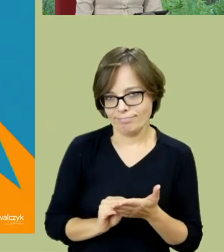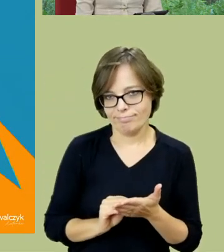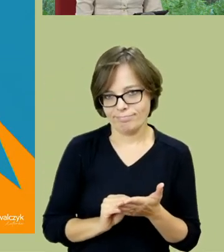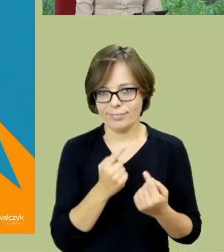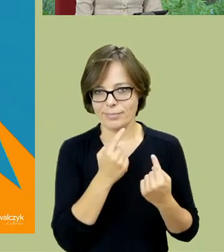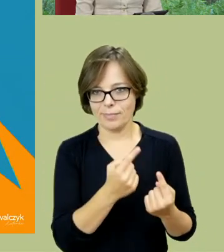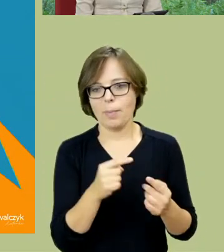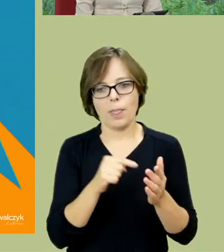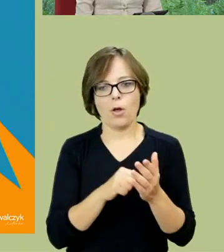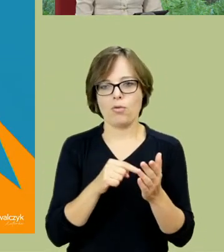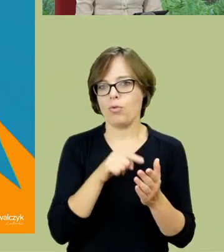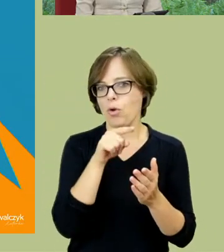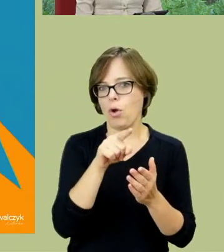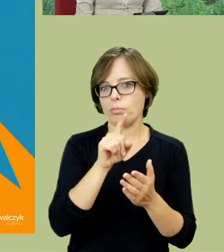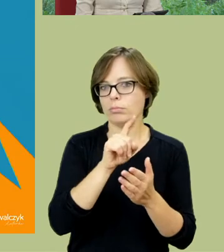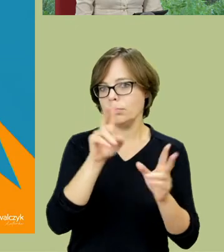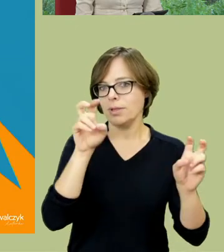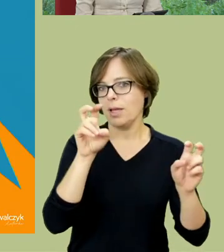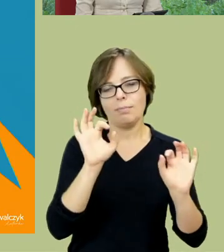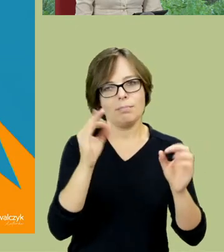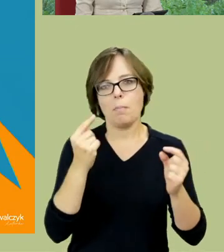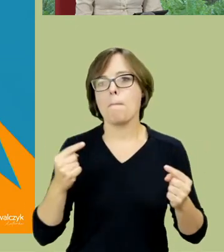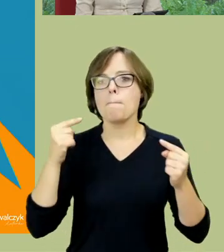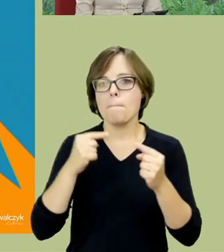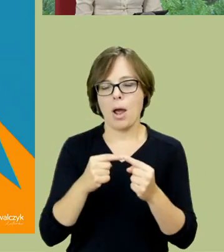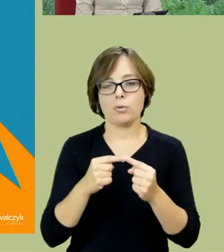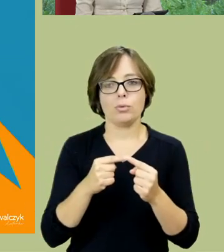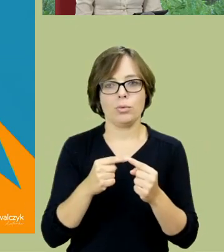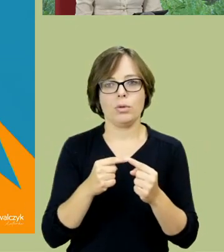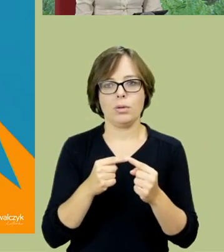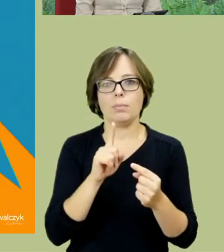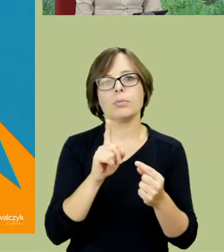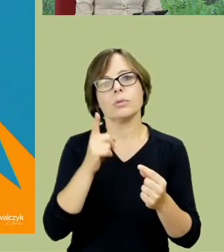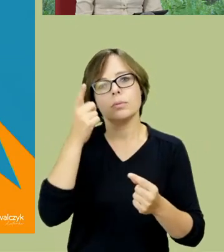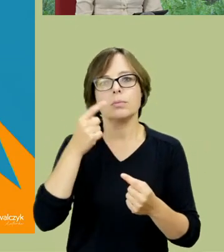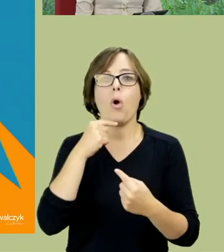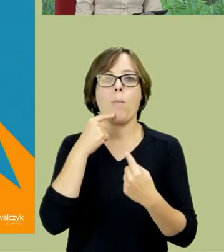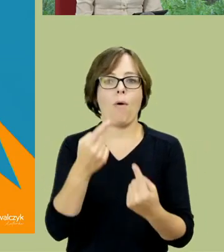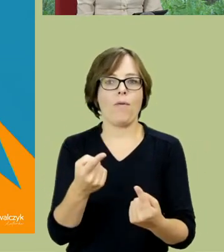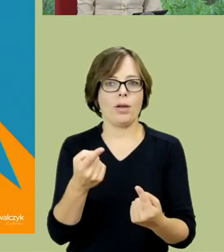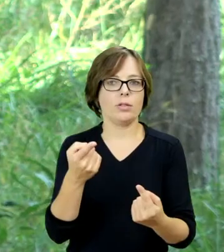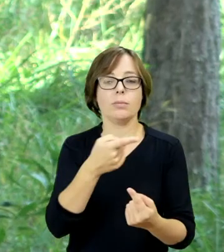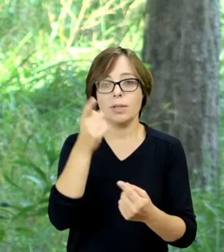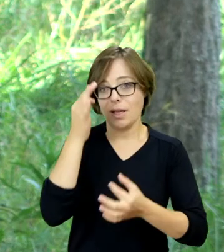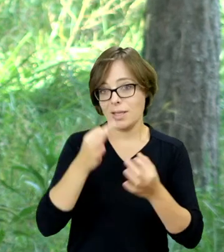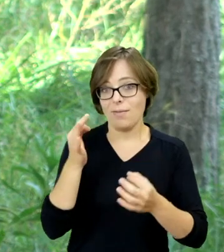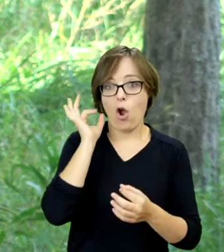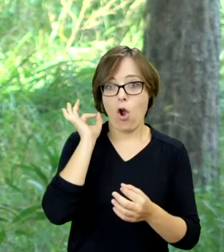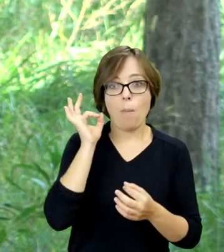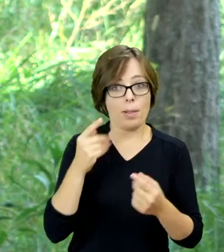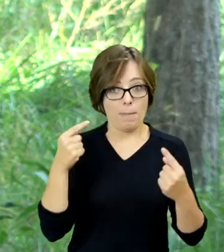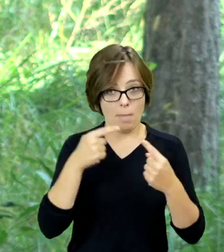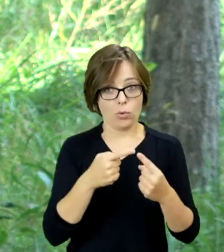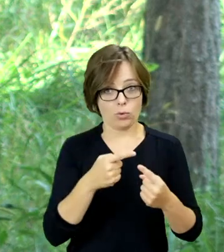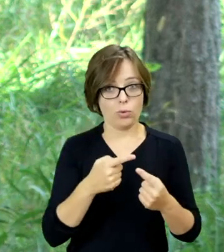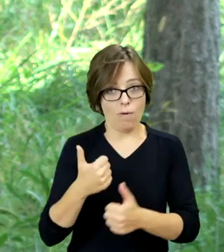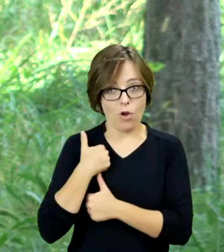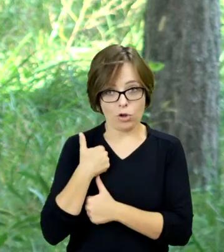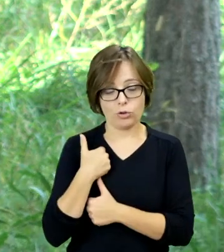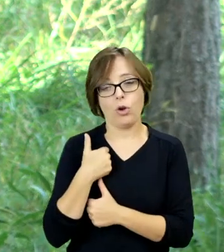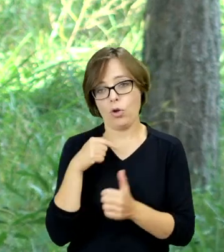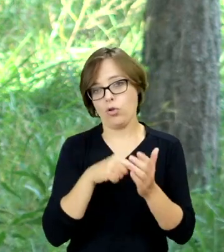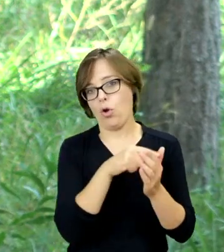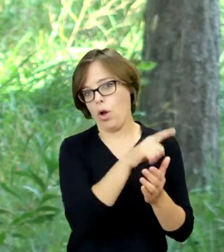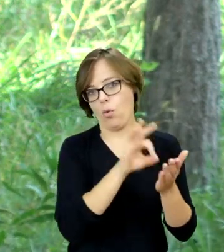najlepiej odpowie nam na pytanie, czy miejsce kobiet jest w wojsku. Bardzo dziękuję Państwu za